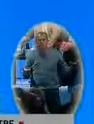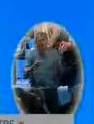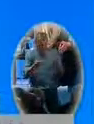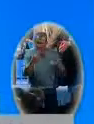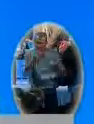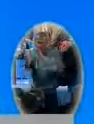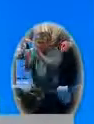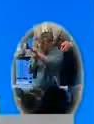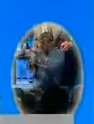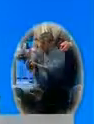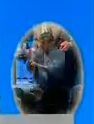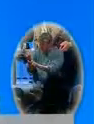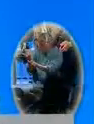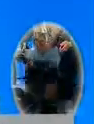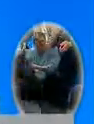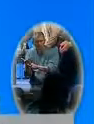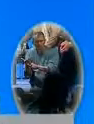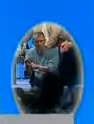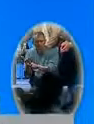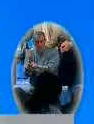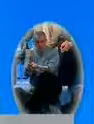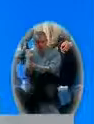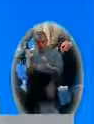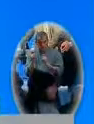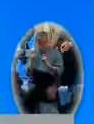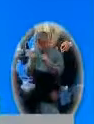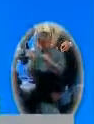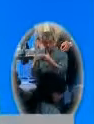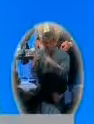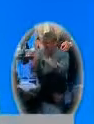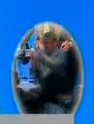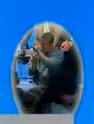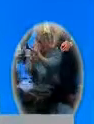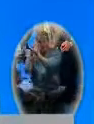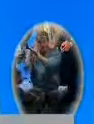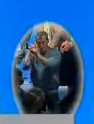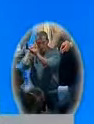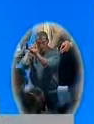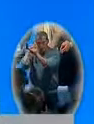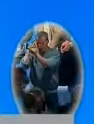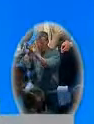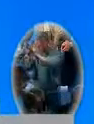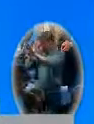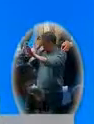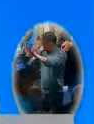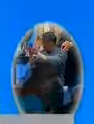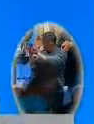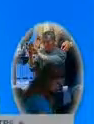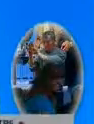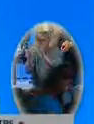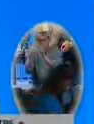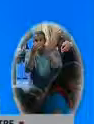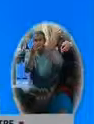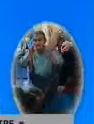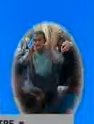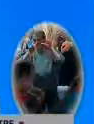mots ne veulent plus rien dire. Prenons garde à cela. Gardons en mémoire les leçons de George Orwell dans